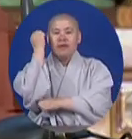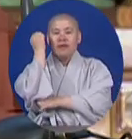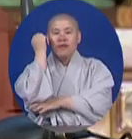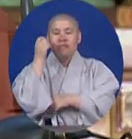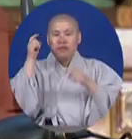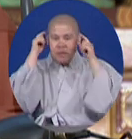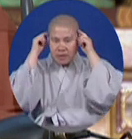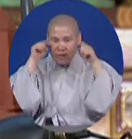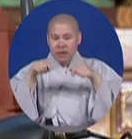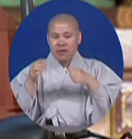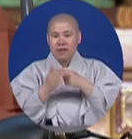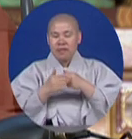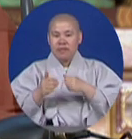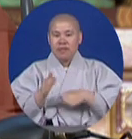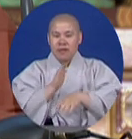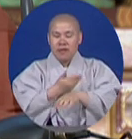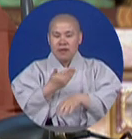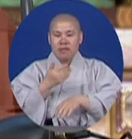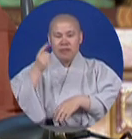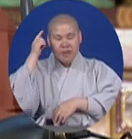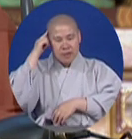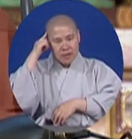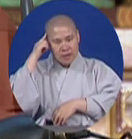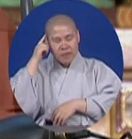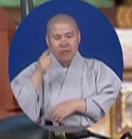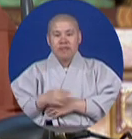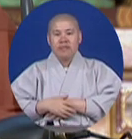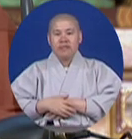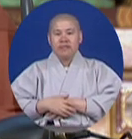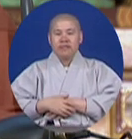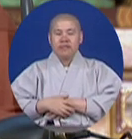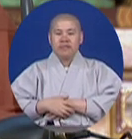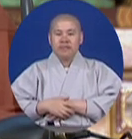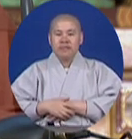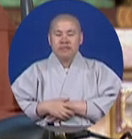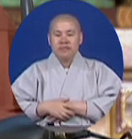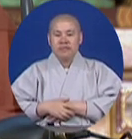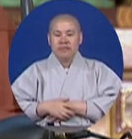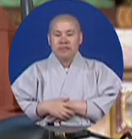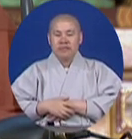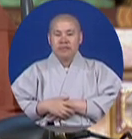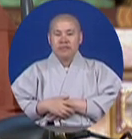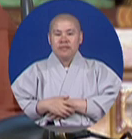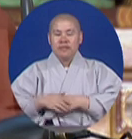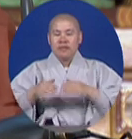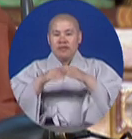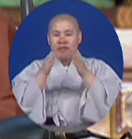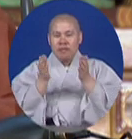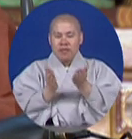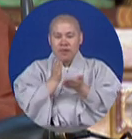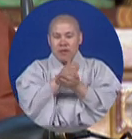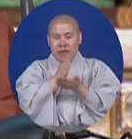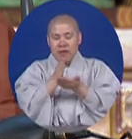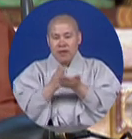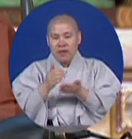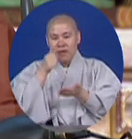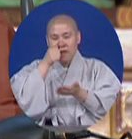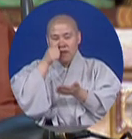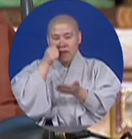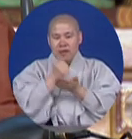치인데 그게 망상, 사견, 미혹이란 말이에요. 결국 온갖 죄업이 있는데 알고